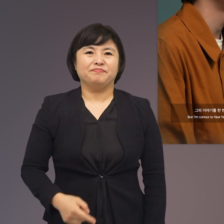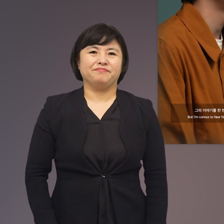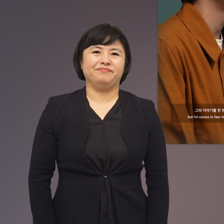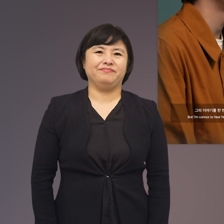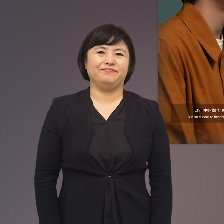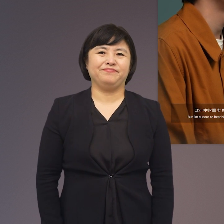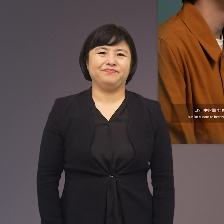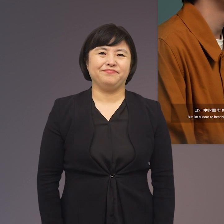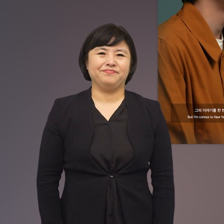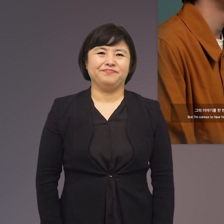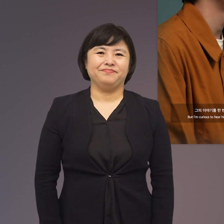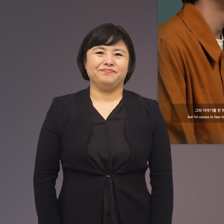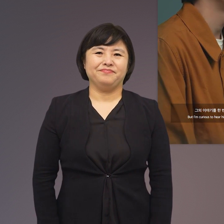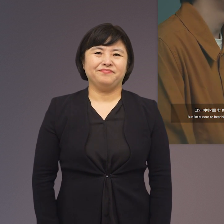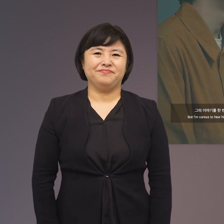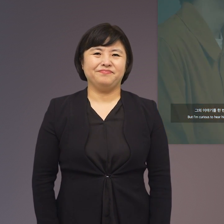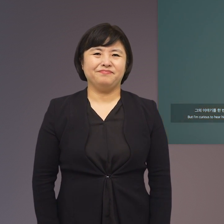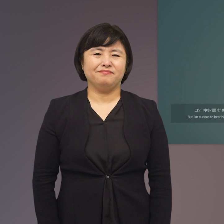싶어집니다.